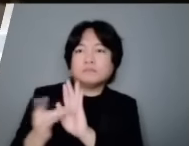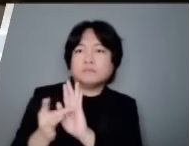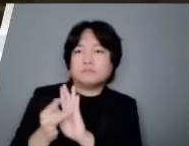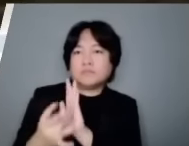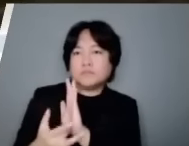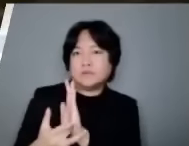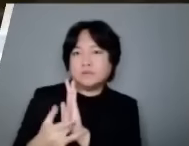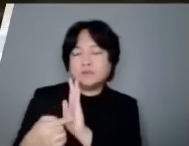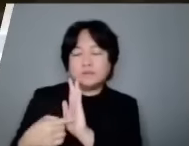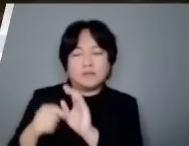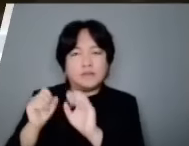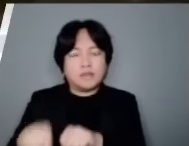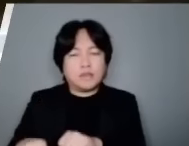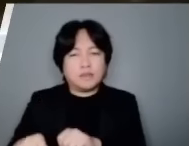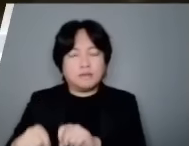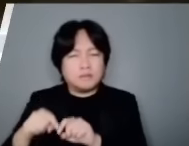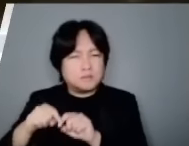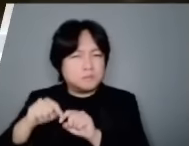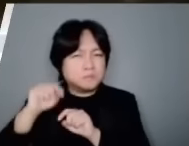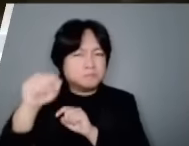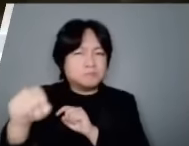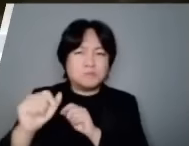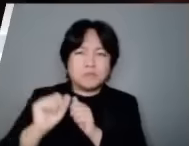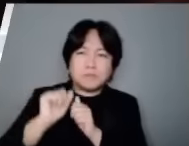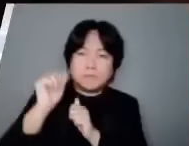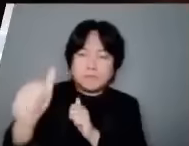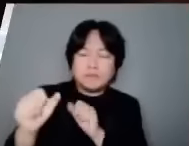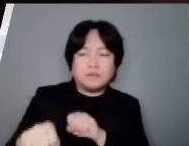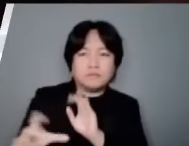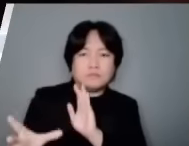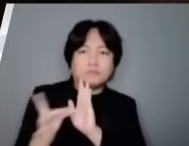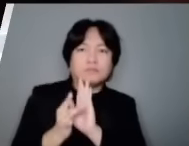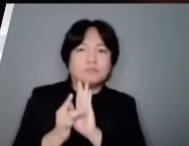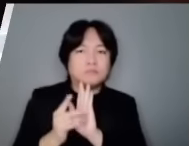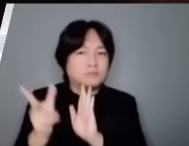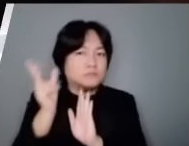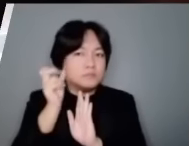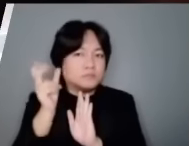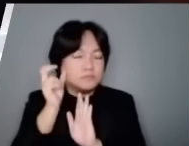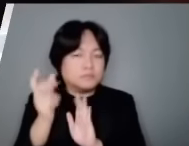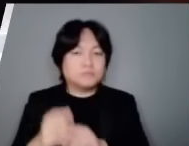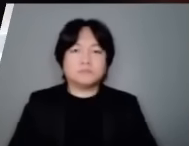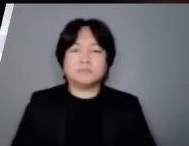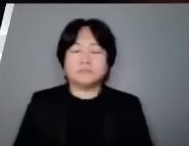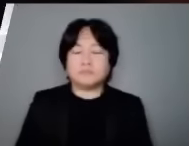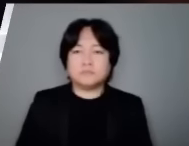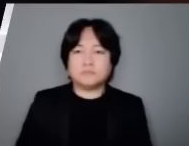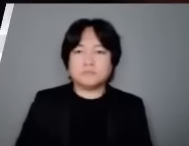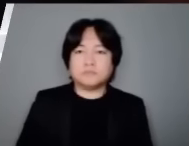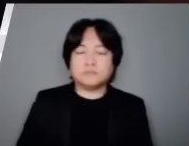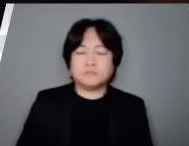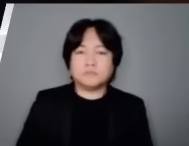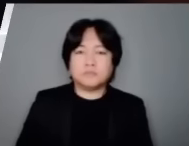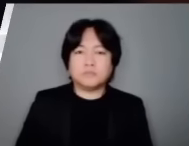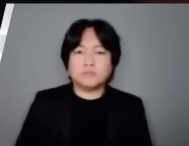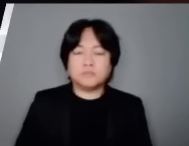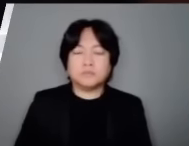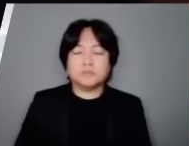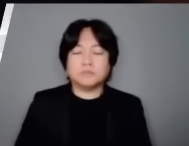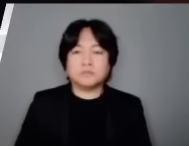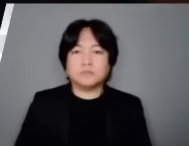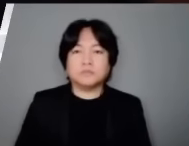lugar. Karaniwang ginagamit ito sa crowd control. Sa isang larawan mula sa legal team ng KOJC, may pinapasok